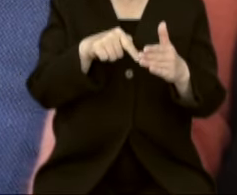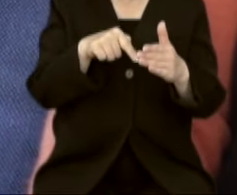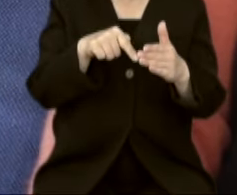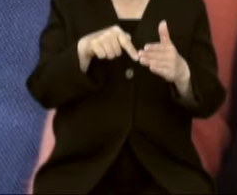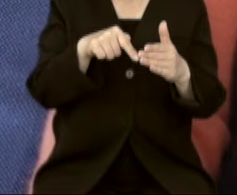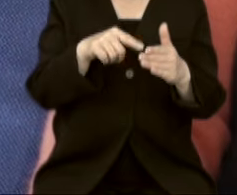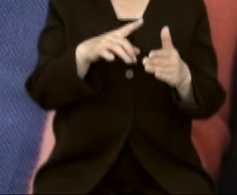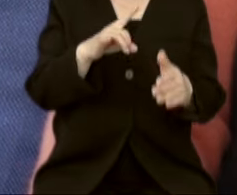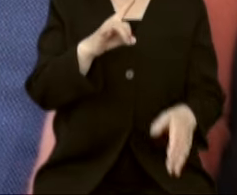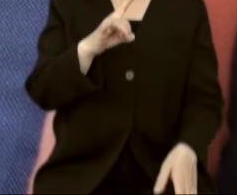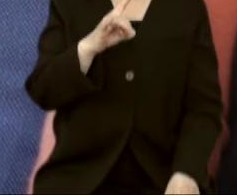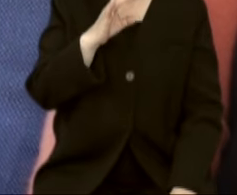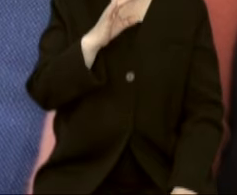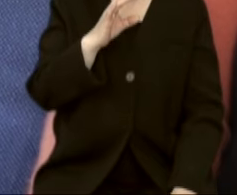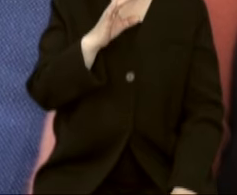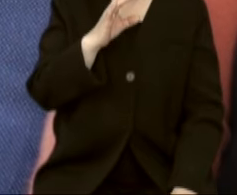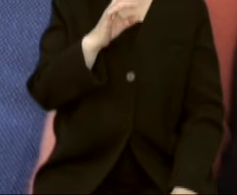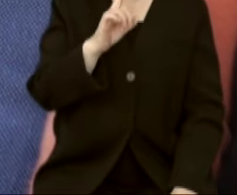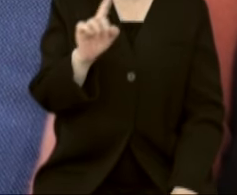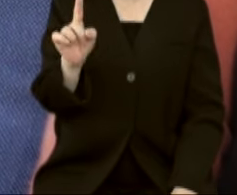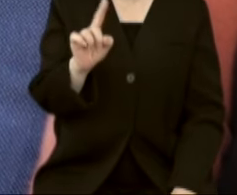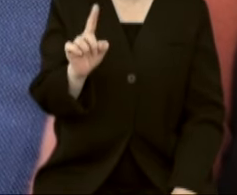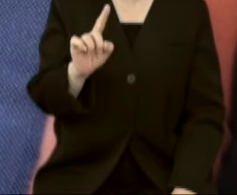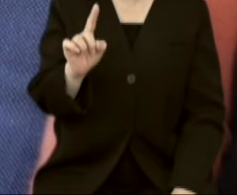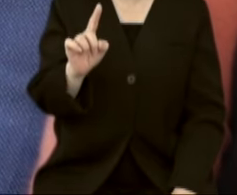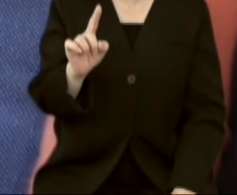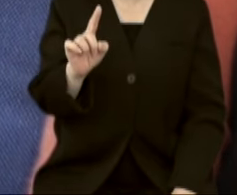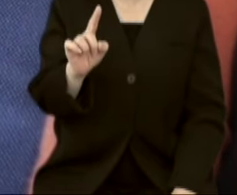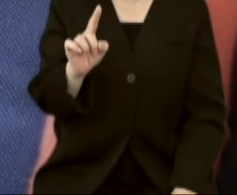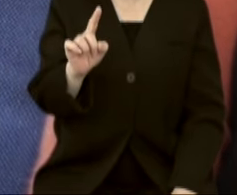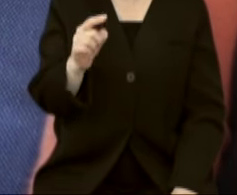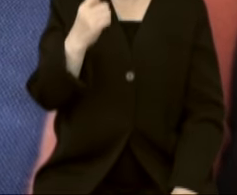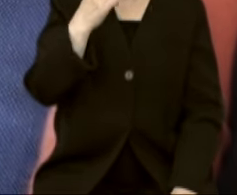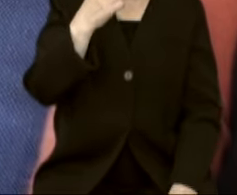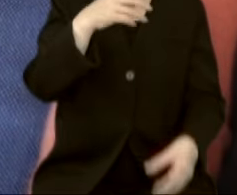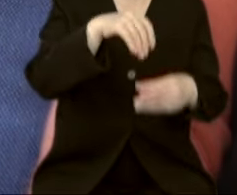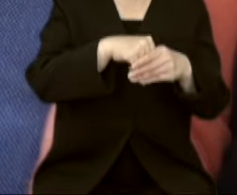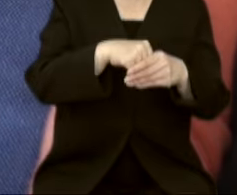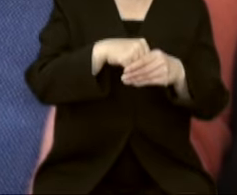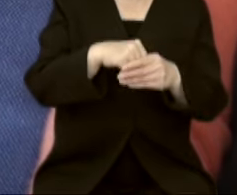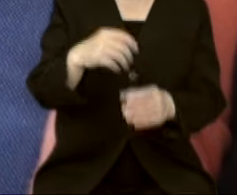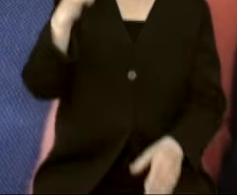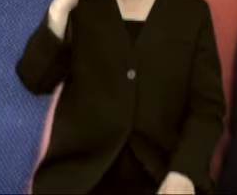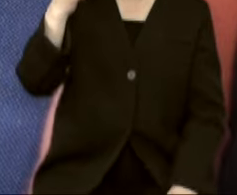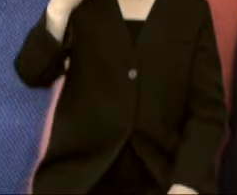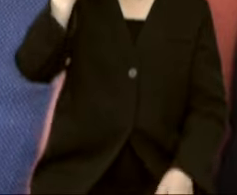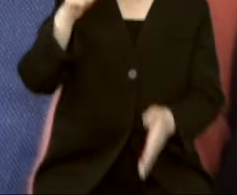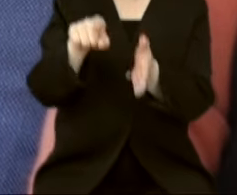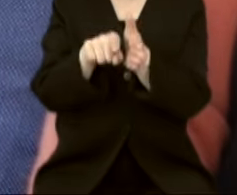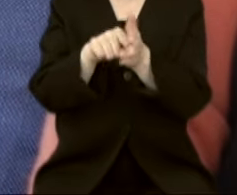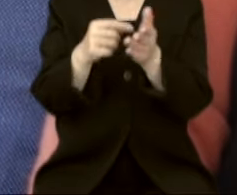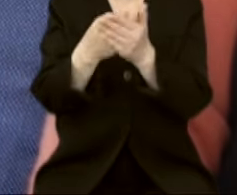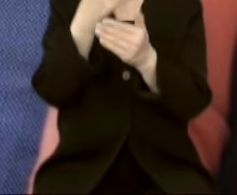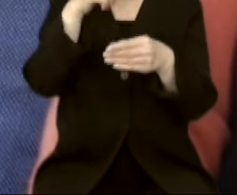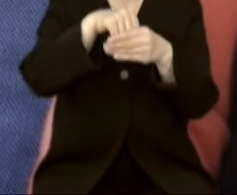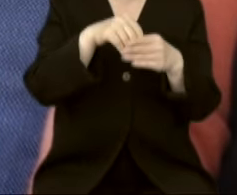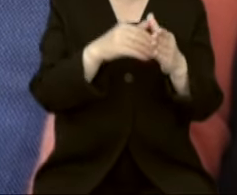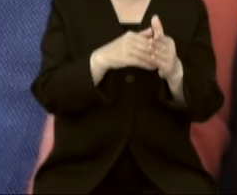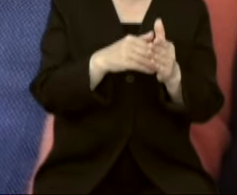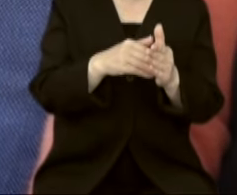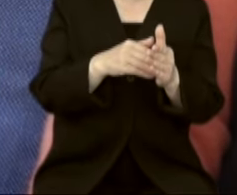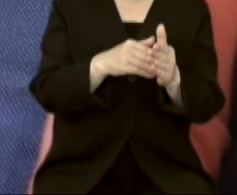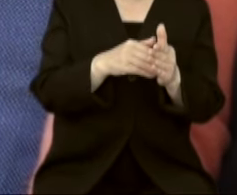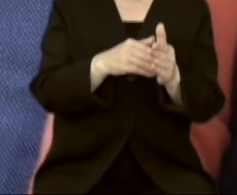과자 속에서만 녹을 넣었어요. 죽이려고. 네. 기독교 되지 않도록. 그러나